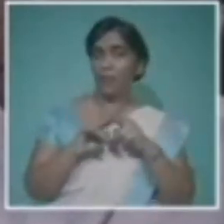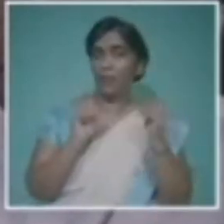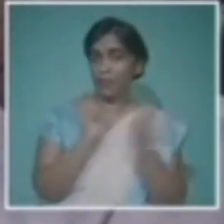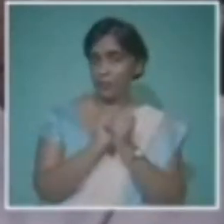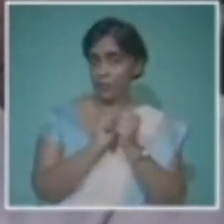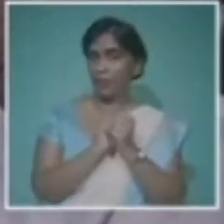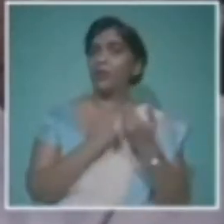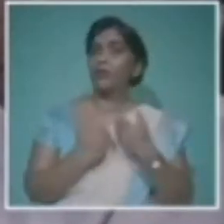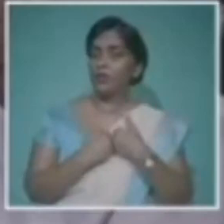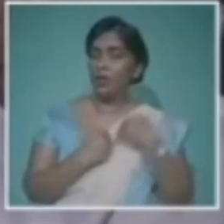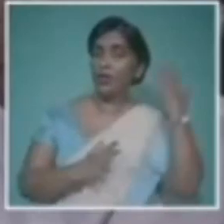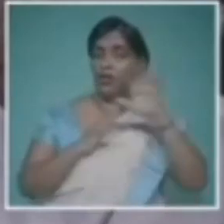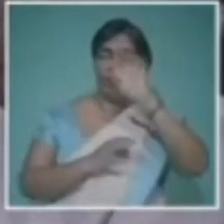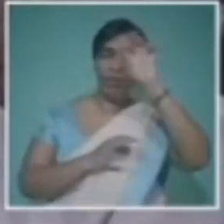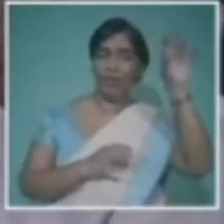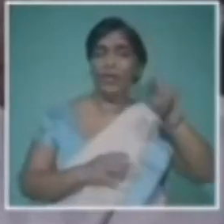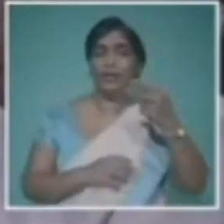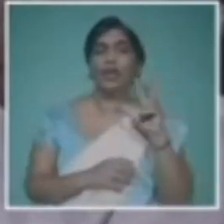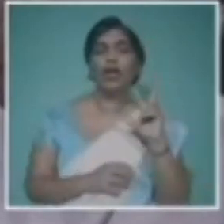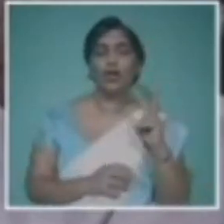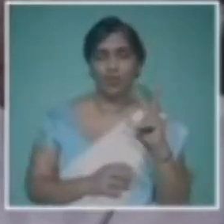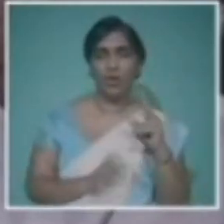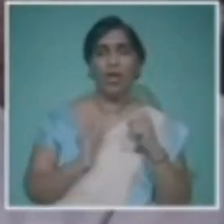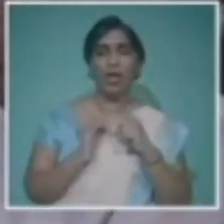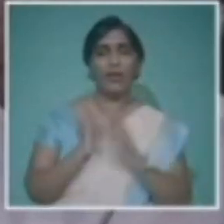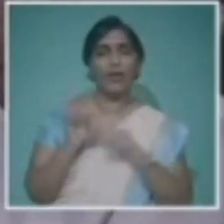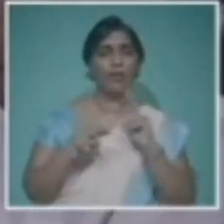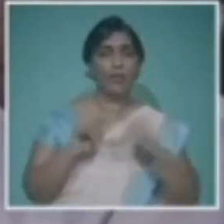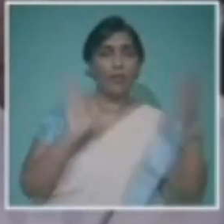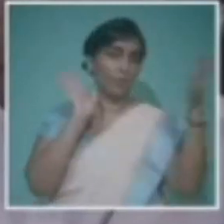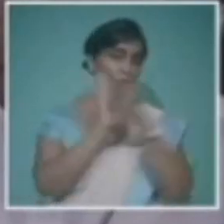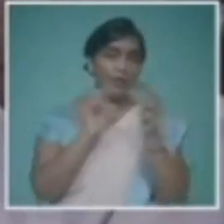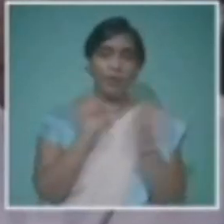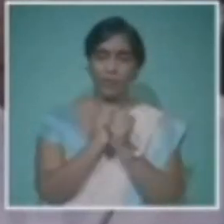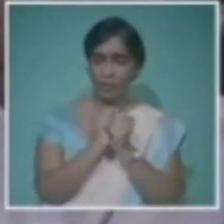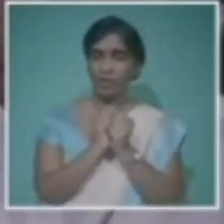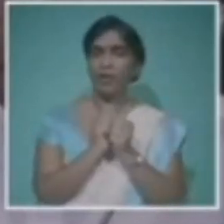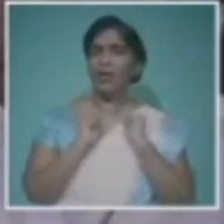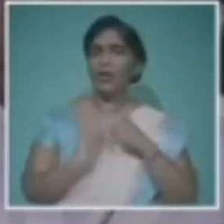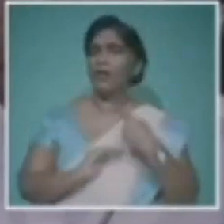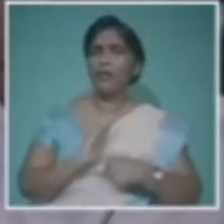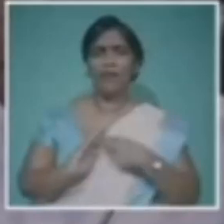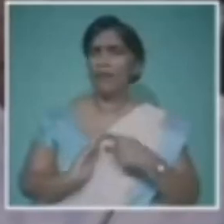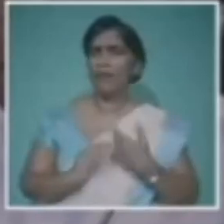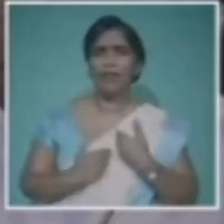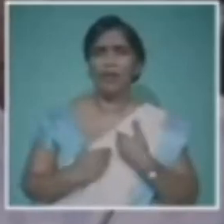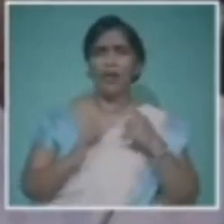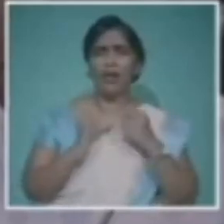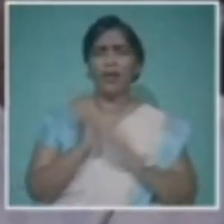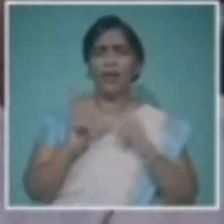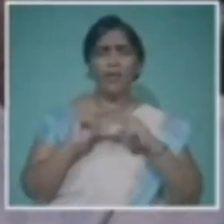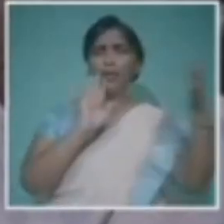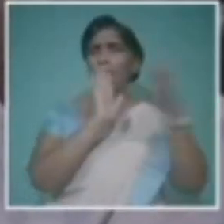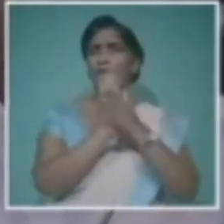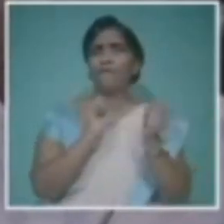කරන්නේ. අපි ලෝකේ රටවල් 180ක් IMF එකත් එක්ක වැඩ කරනවා නම් ඇයි ශ්‍රී ලංකාව IMF එකත් එක්ක